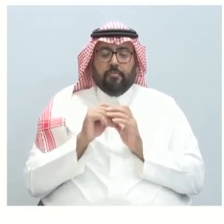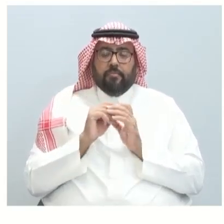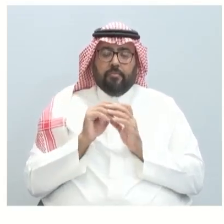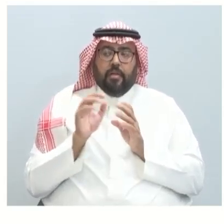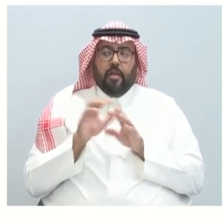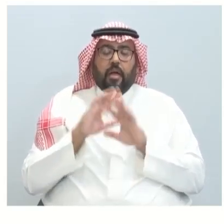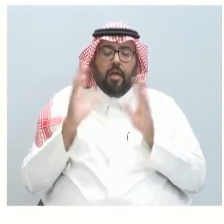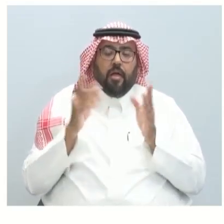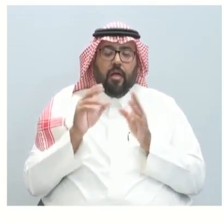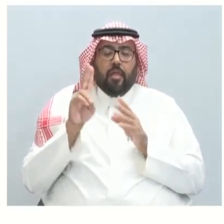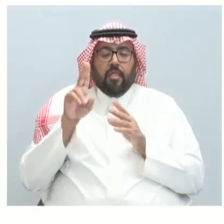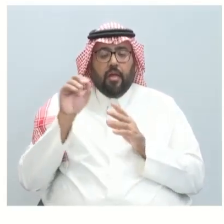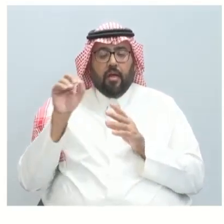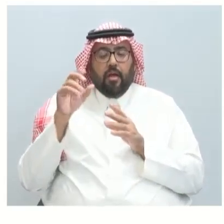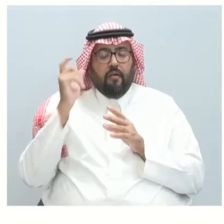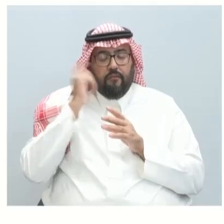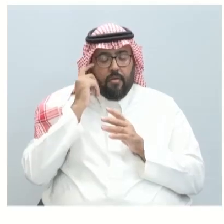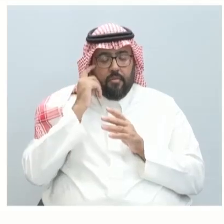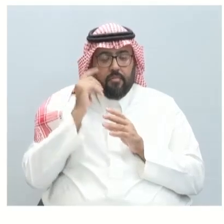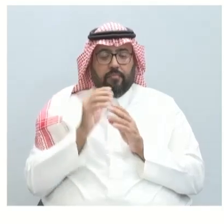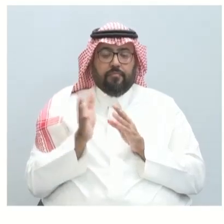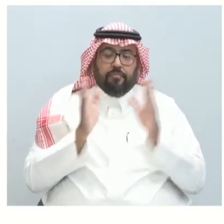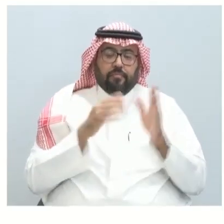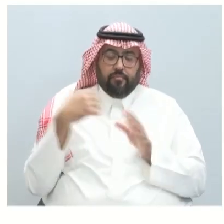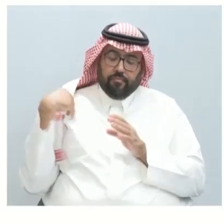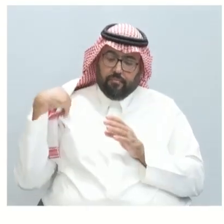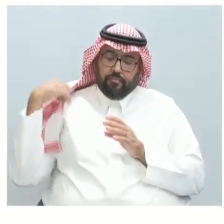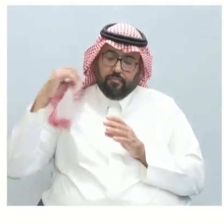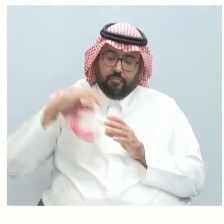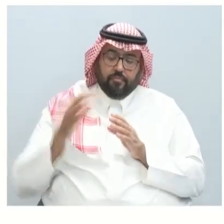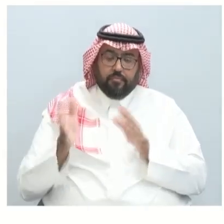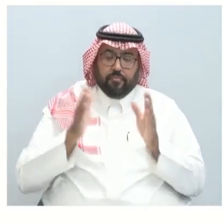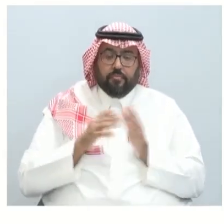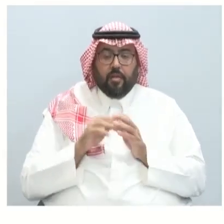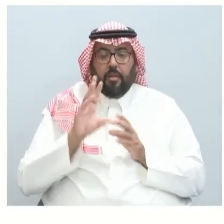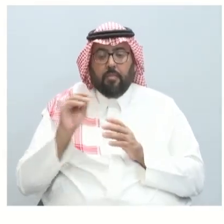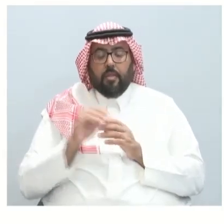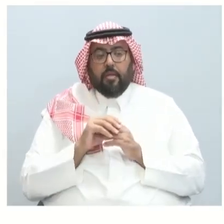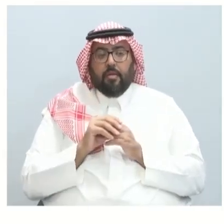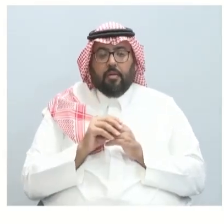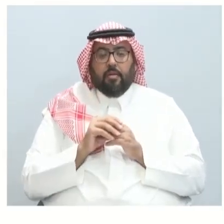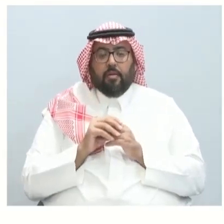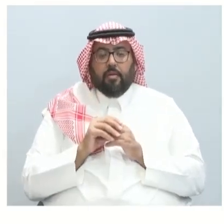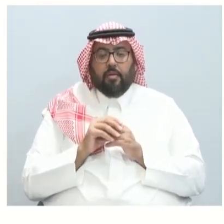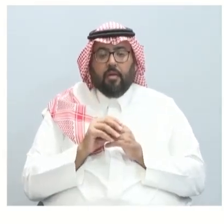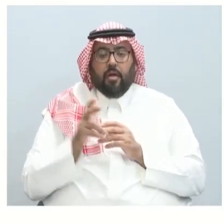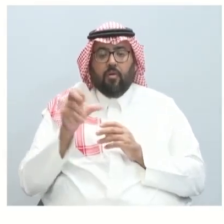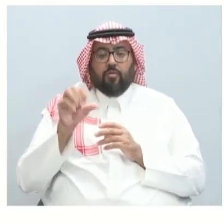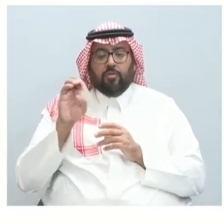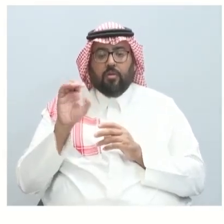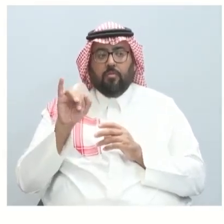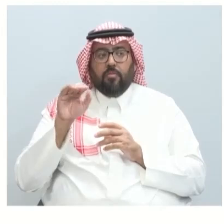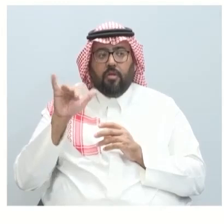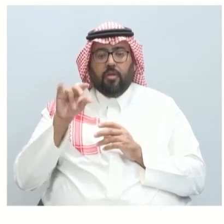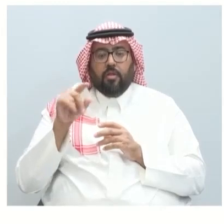استعرضنا فقر التحقق من فهمك الان ننتقل واياكم الى هذا المثال وهنا يقول اوجد محيط